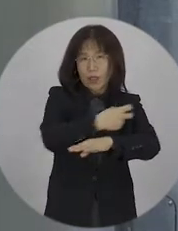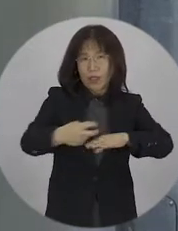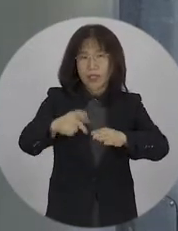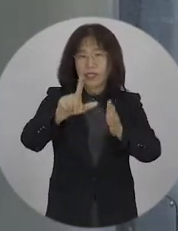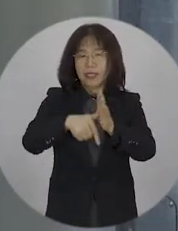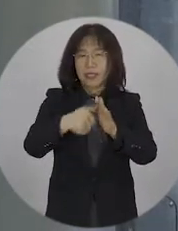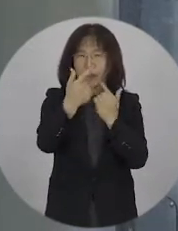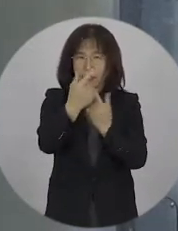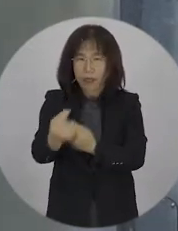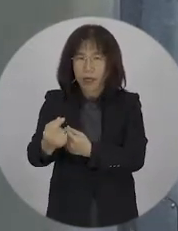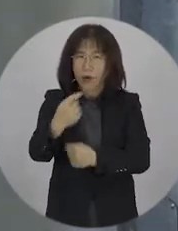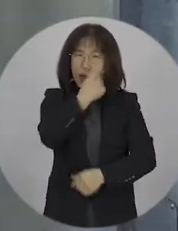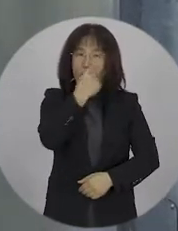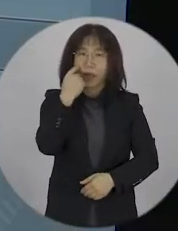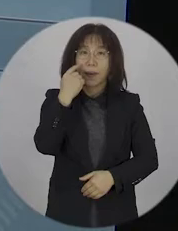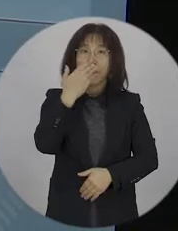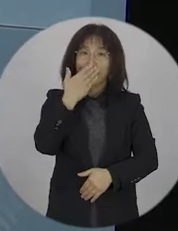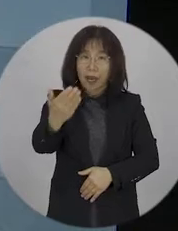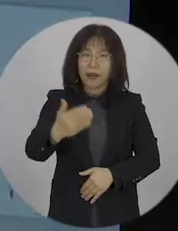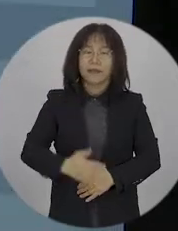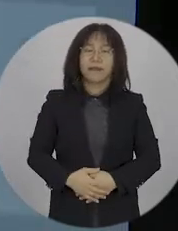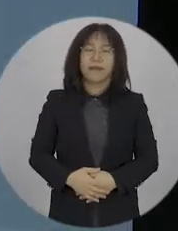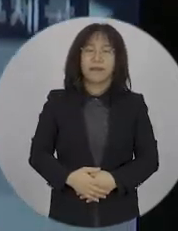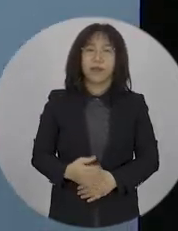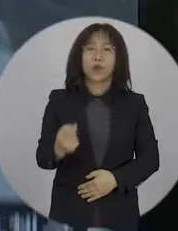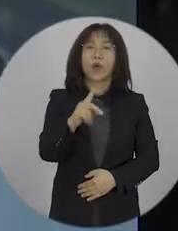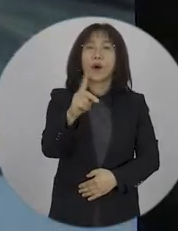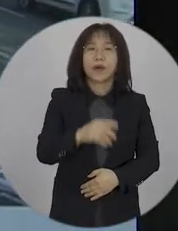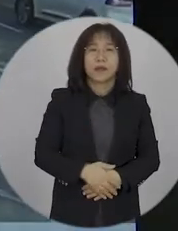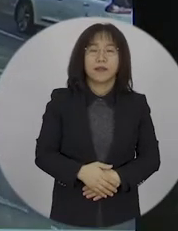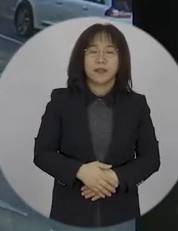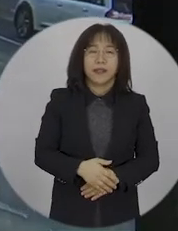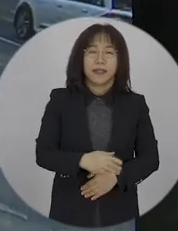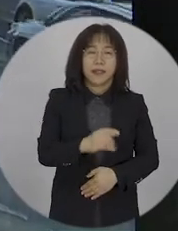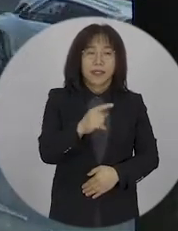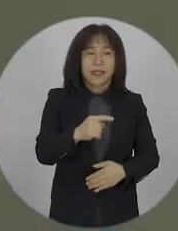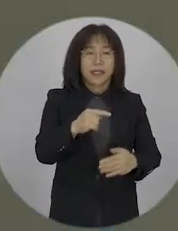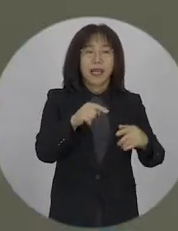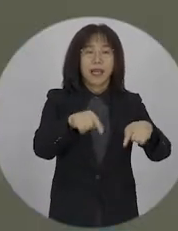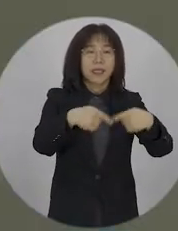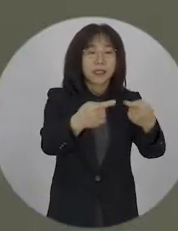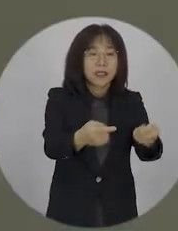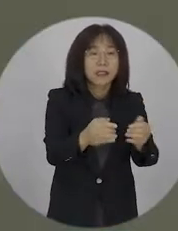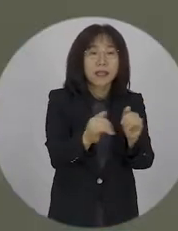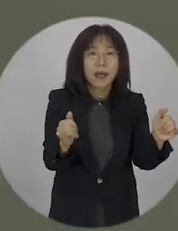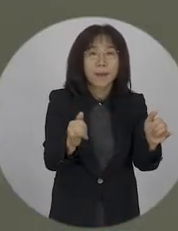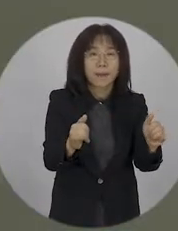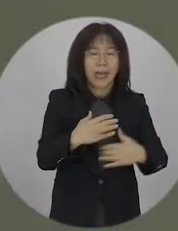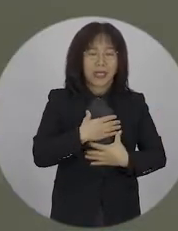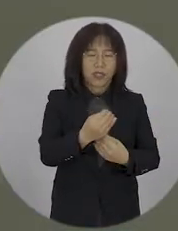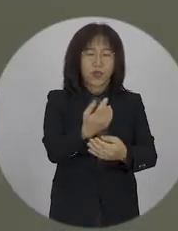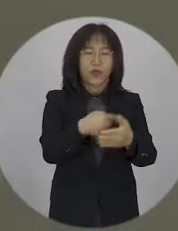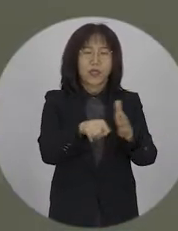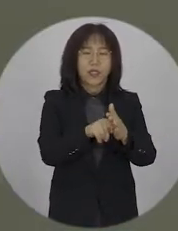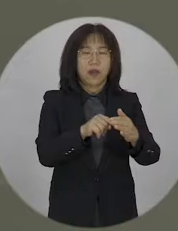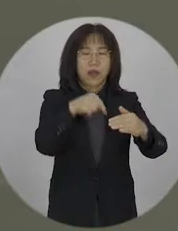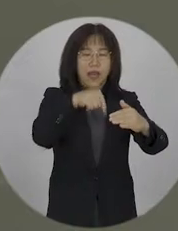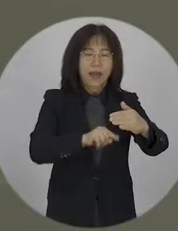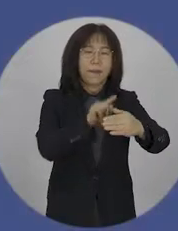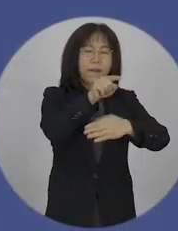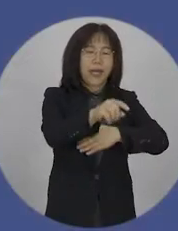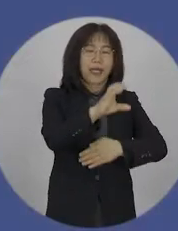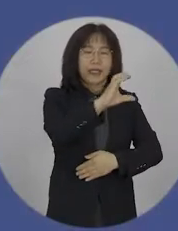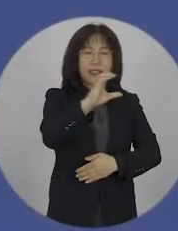영상을 실시간으로 살펴볼 수 있습니다. 또 이용자들의 안전을 위해 내외부 CCTV를 비롯해 비상벨도